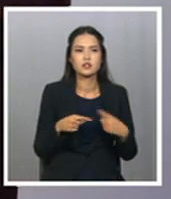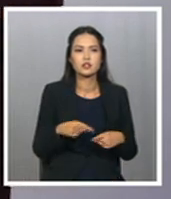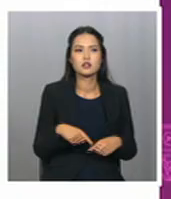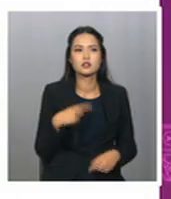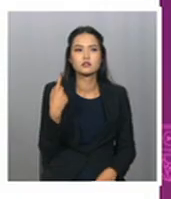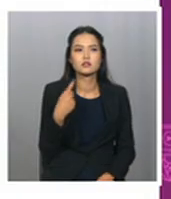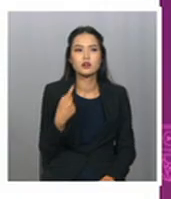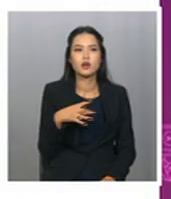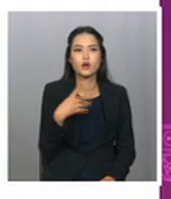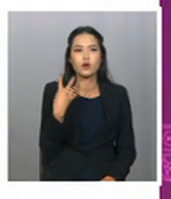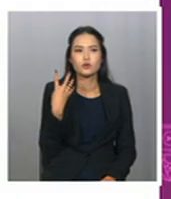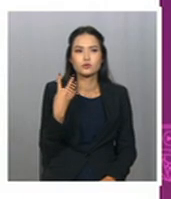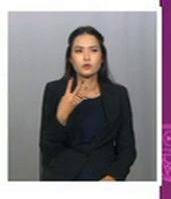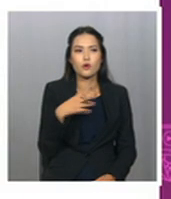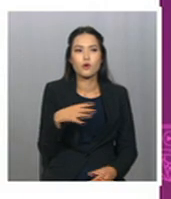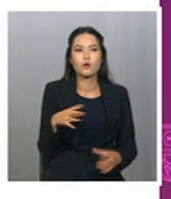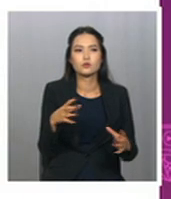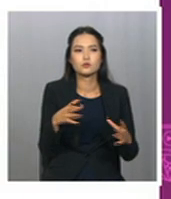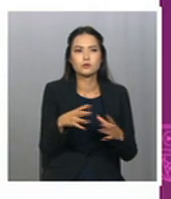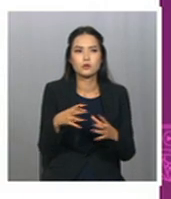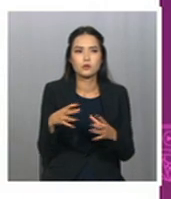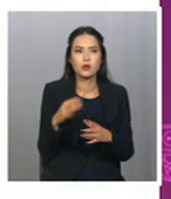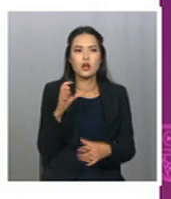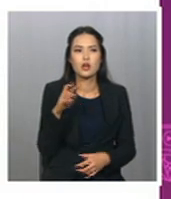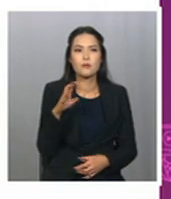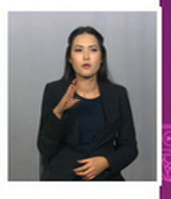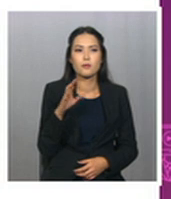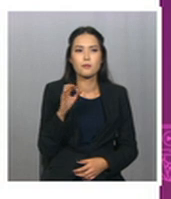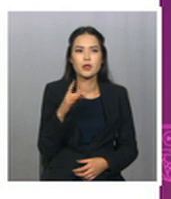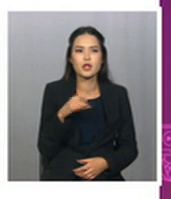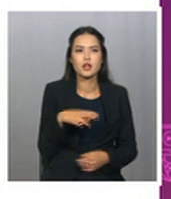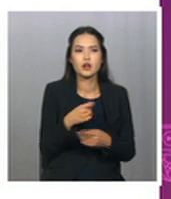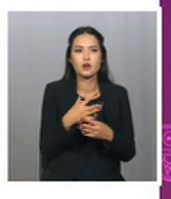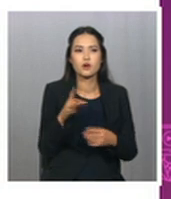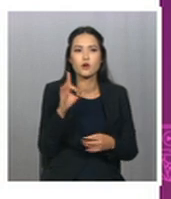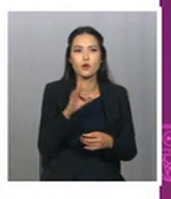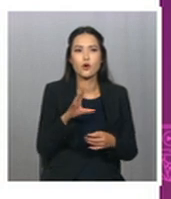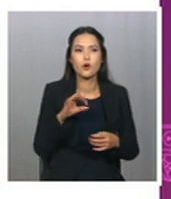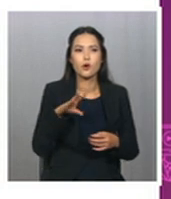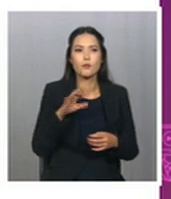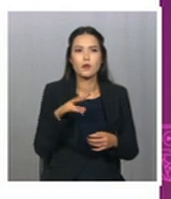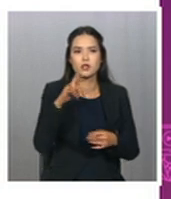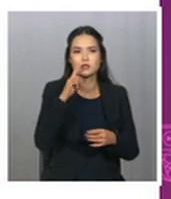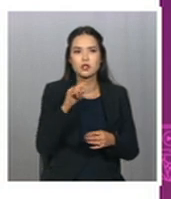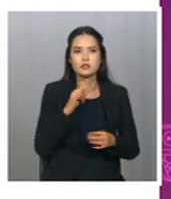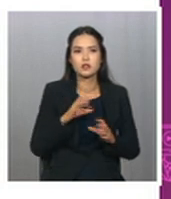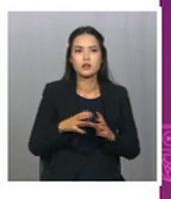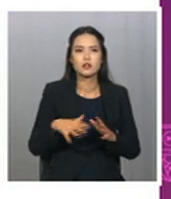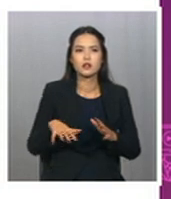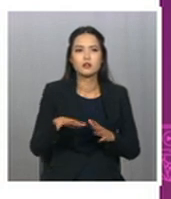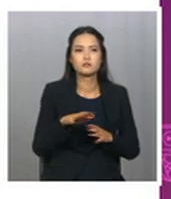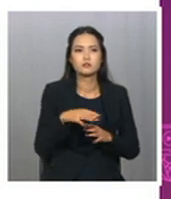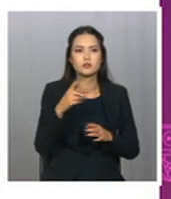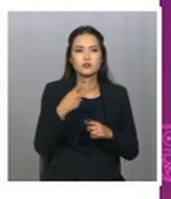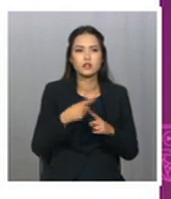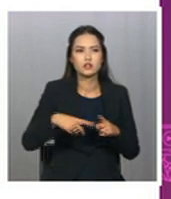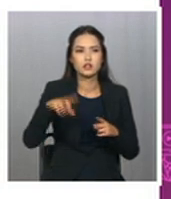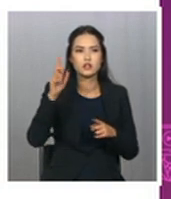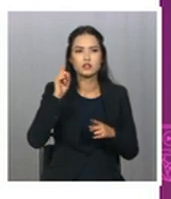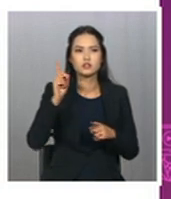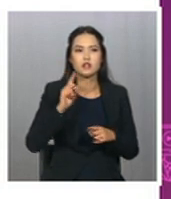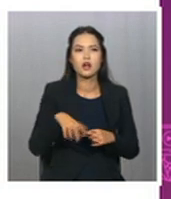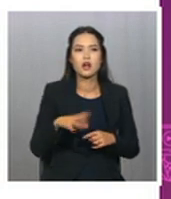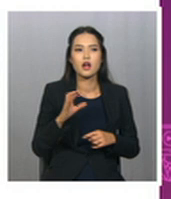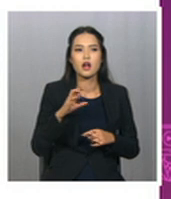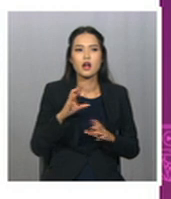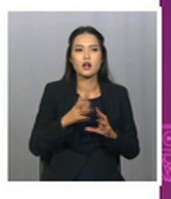Біріншіден, 4 томды эпопеялық көлемді роман қазақ қоғамының жарты ғасырлық әлеуметтік, тұрмыстық,